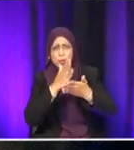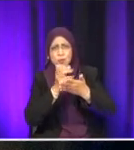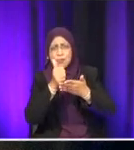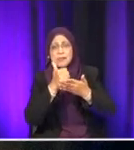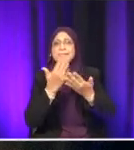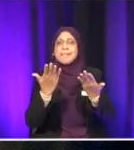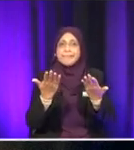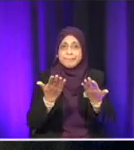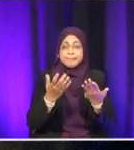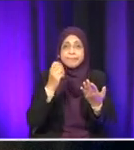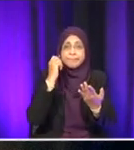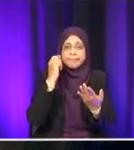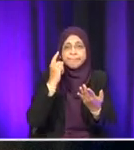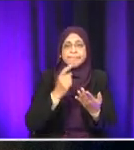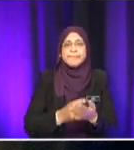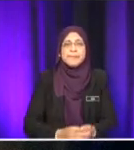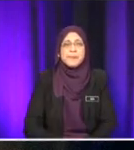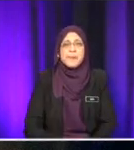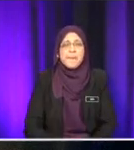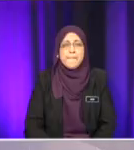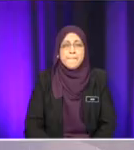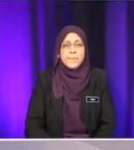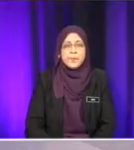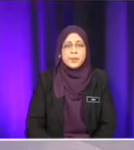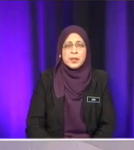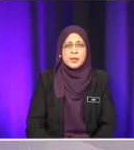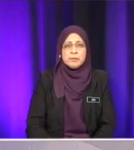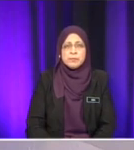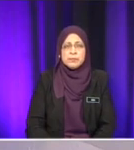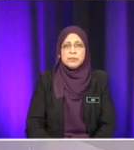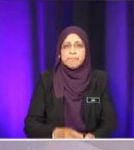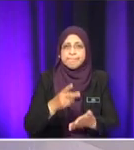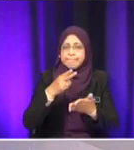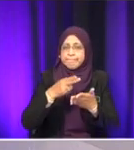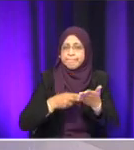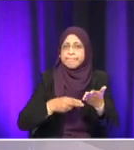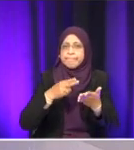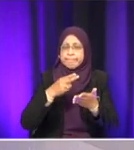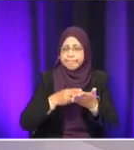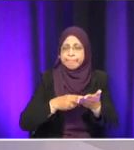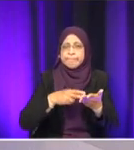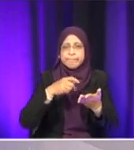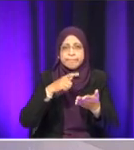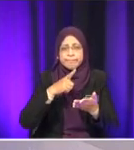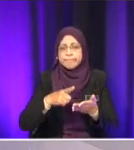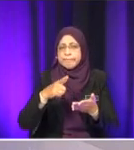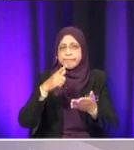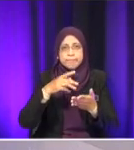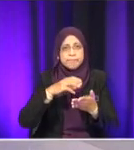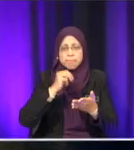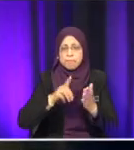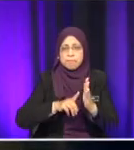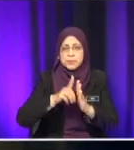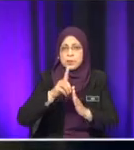satu yang murah ya harga atau nilai semakin lama semakin tinggi sebab